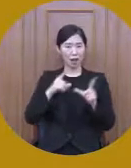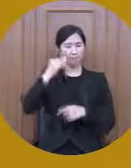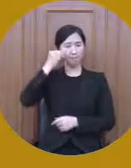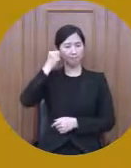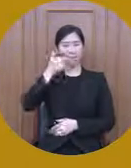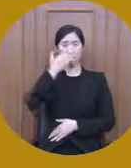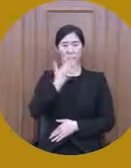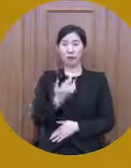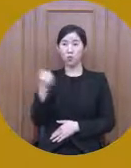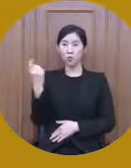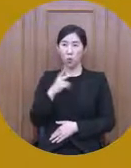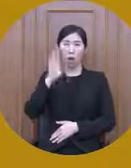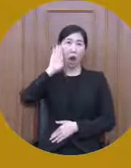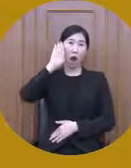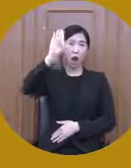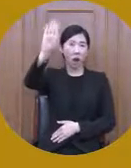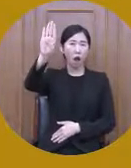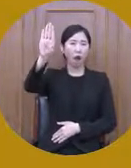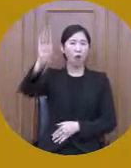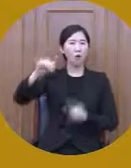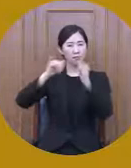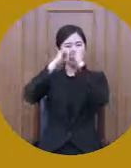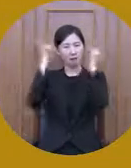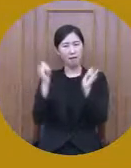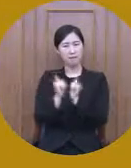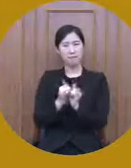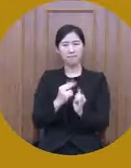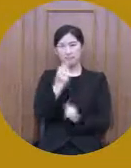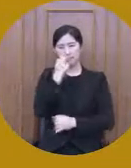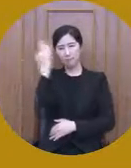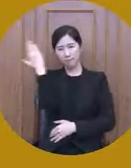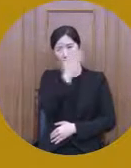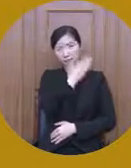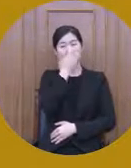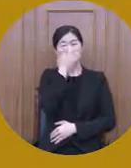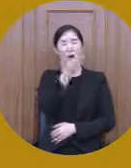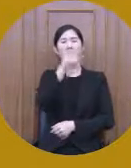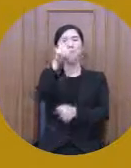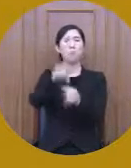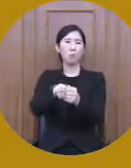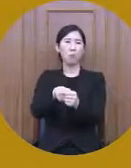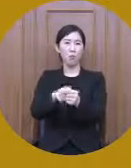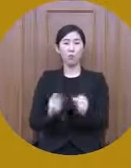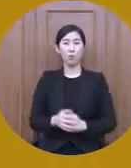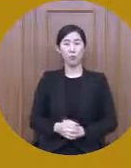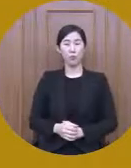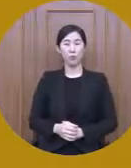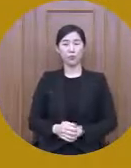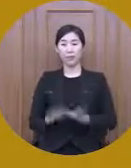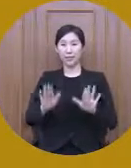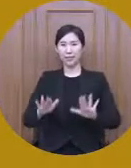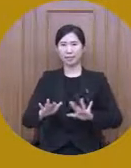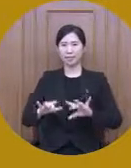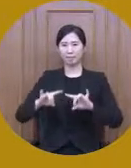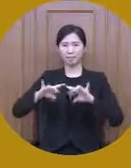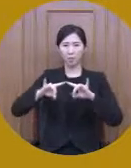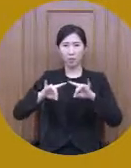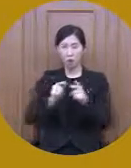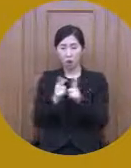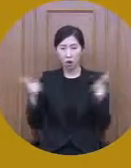결국 지속가능한 미래를 만든다는 데 목적이 있습니다. 현재 에너지의 90%